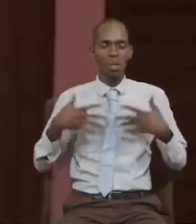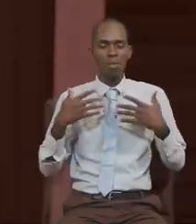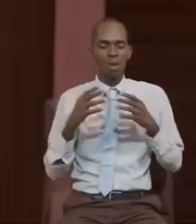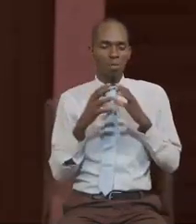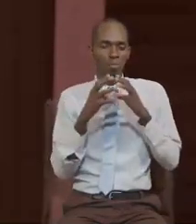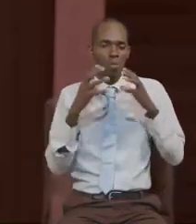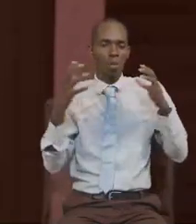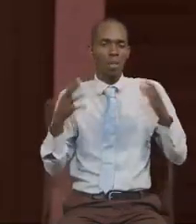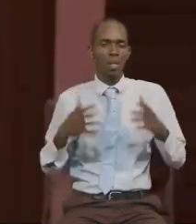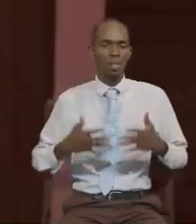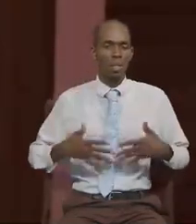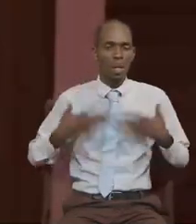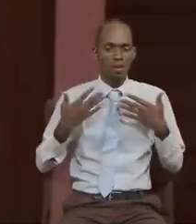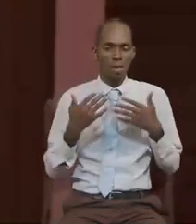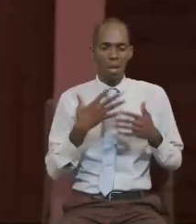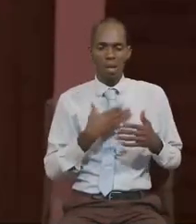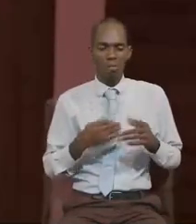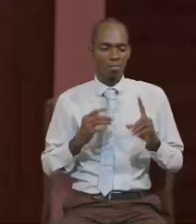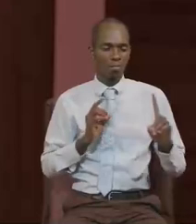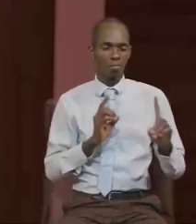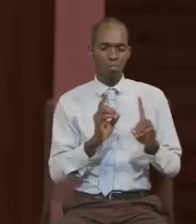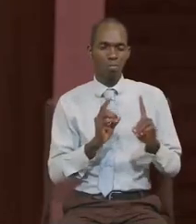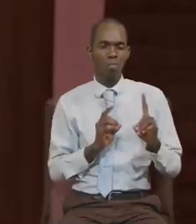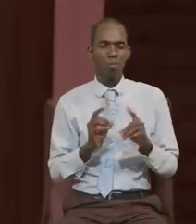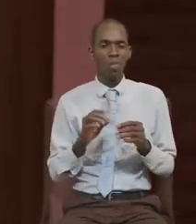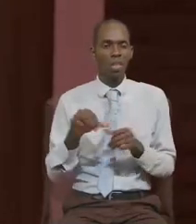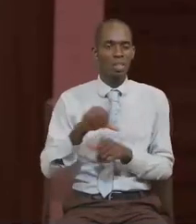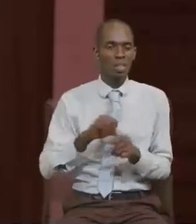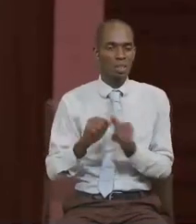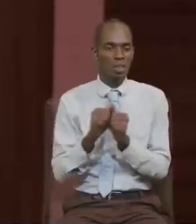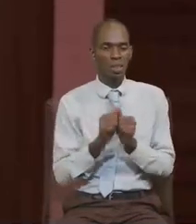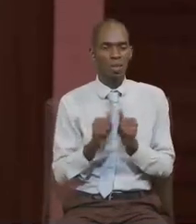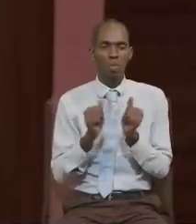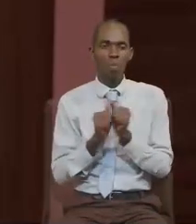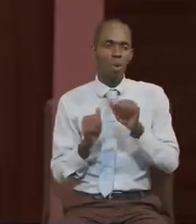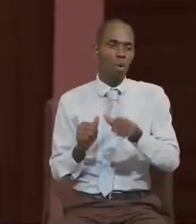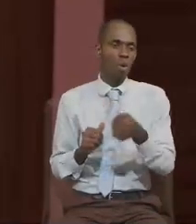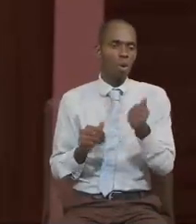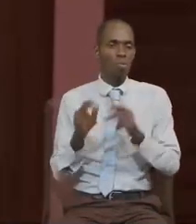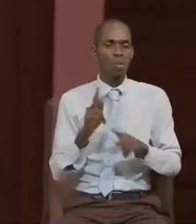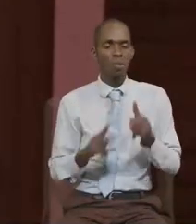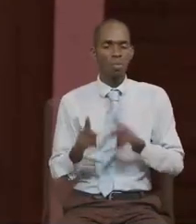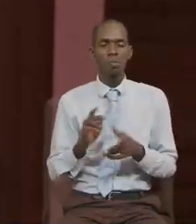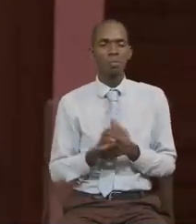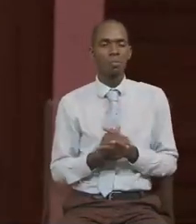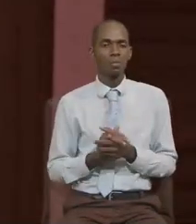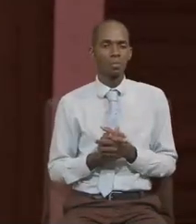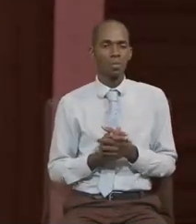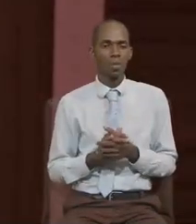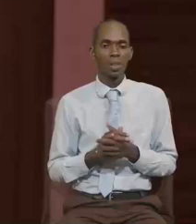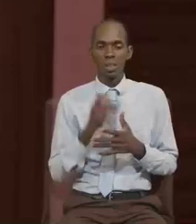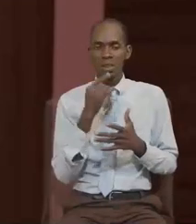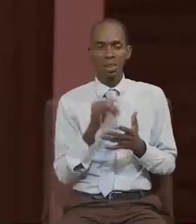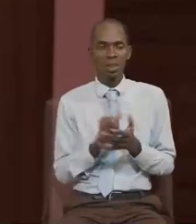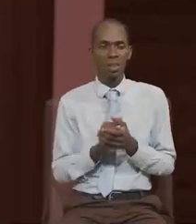vie interpersonnelle avec les autres. Le Seigneur trace la ligne. Il dit,